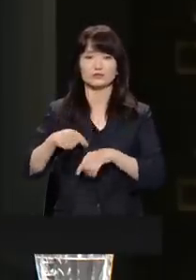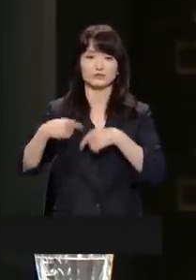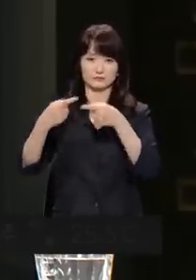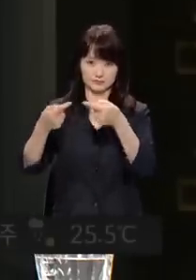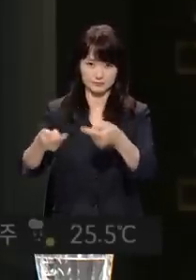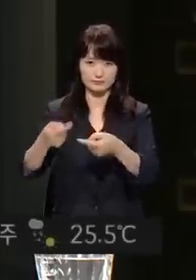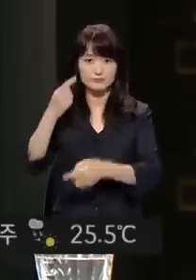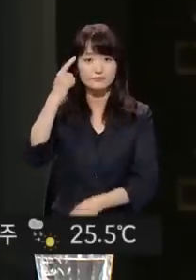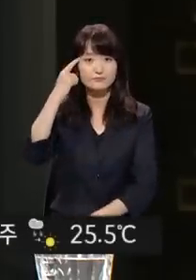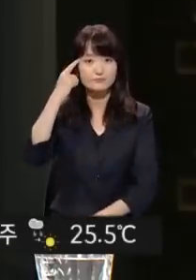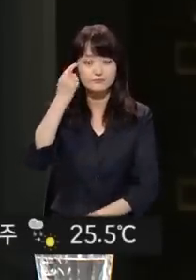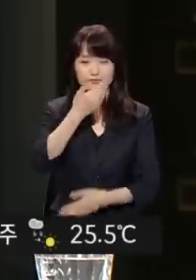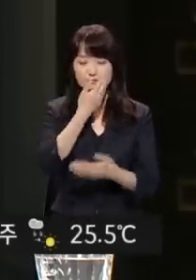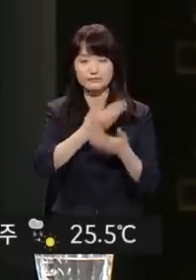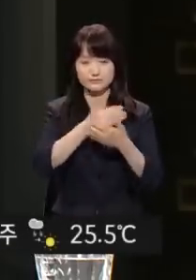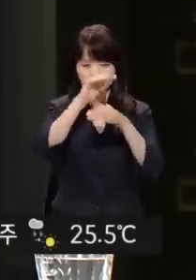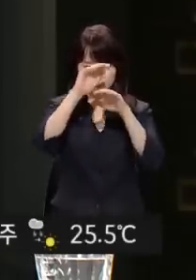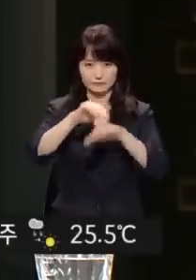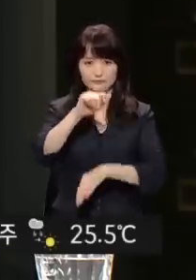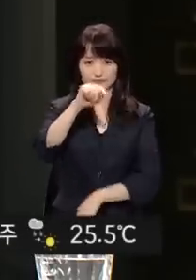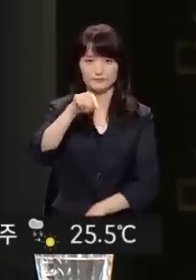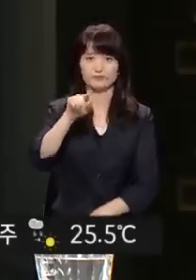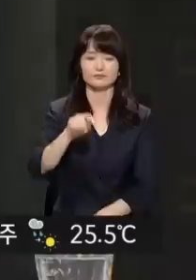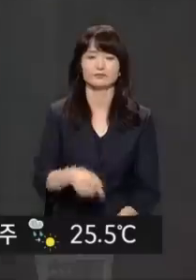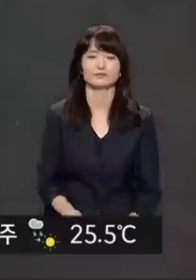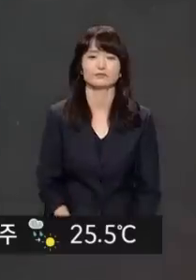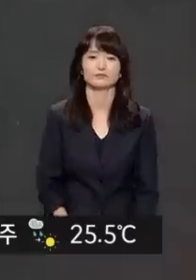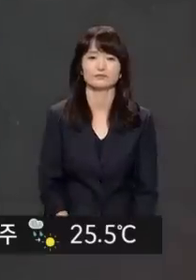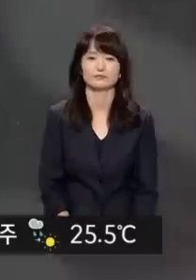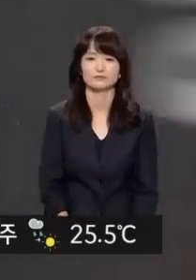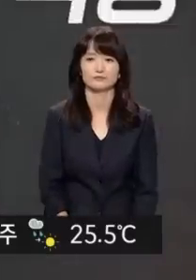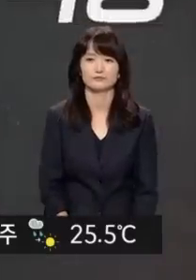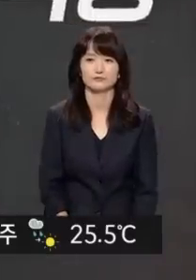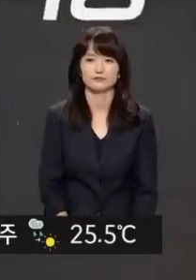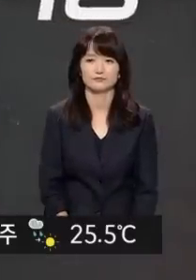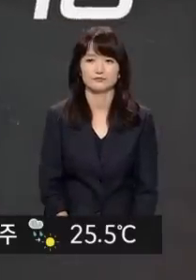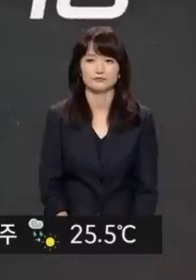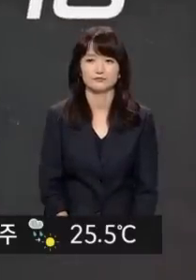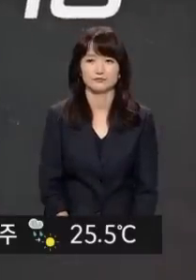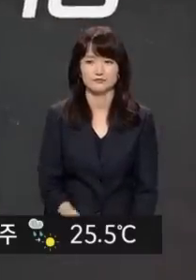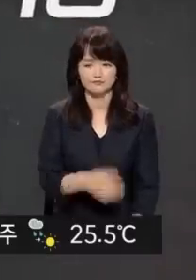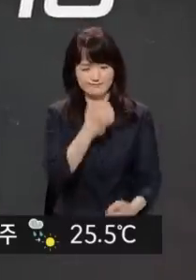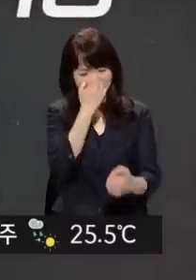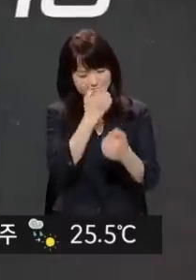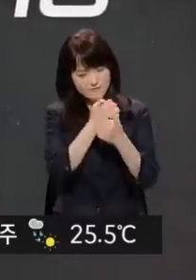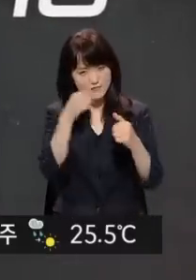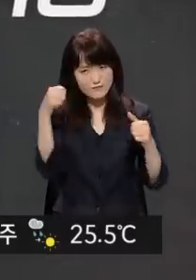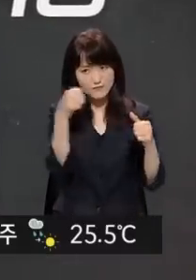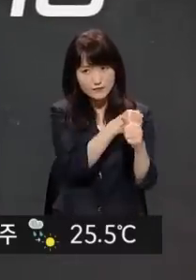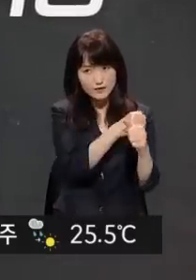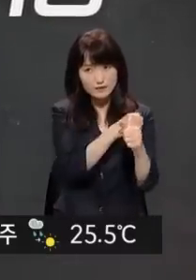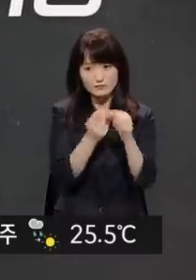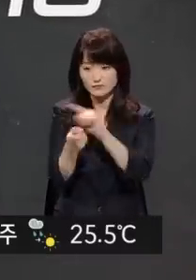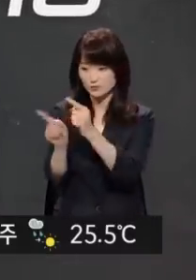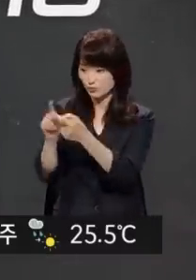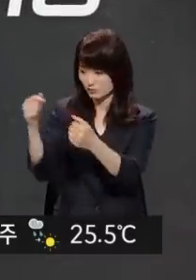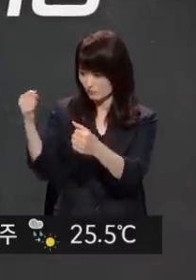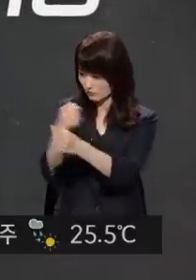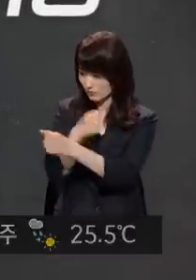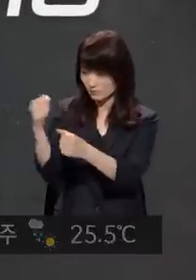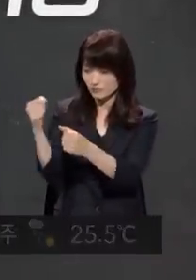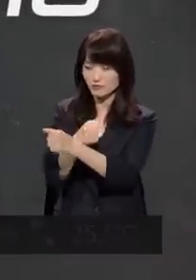출석했다는데요 왜 그랬을까요 체크포인트 짚어보죠 무차별 폭행대 쌍방폭행이다